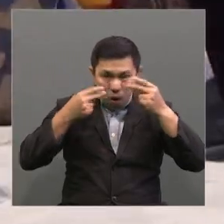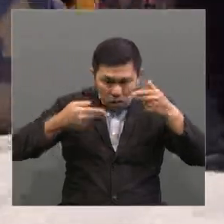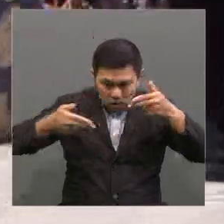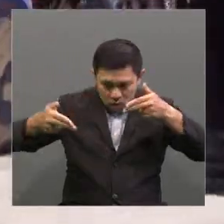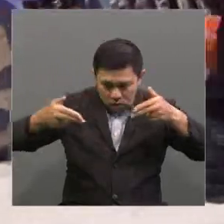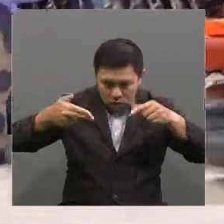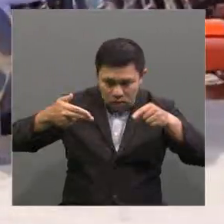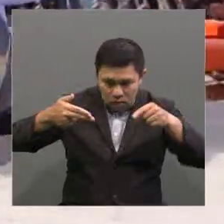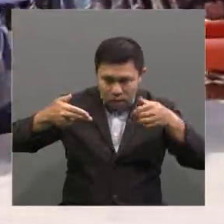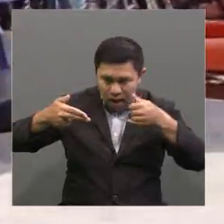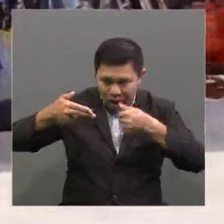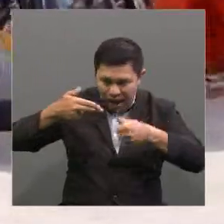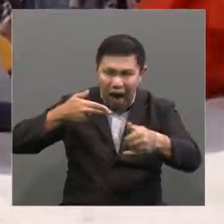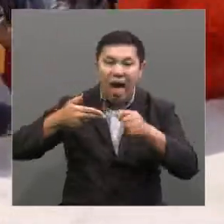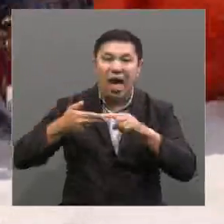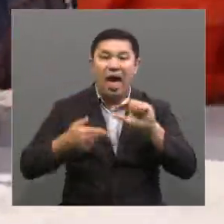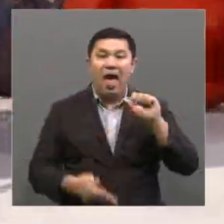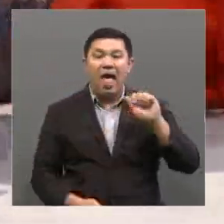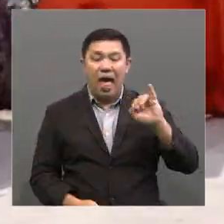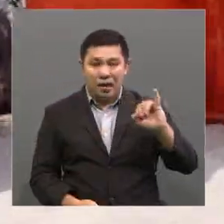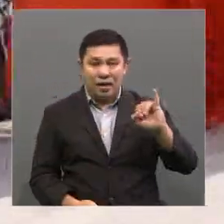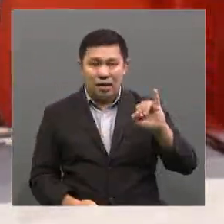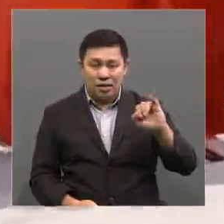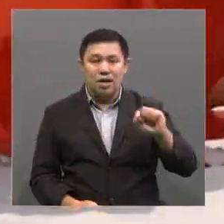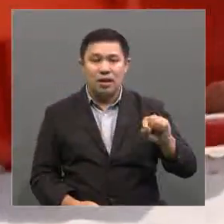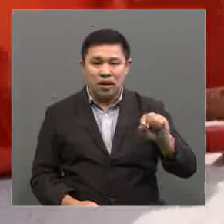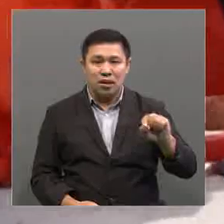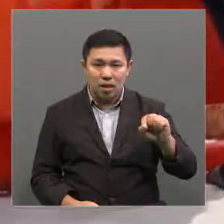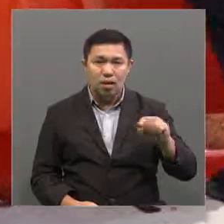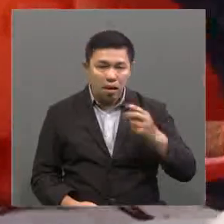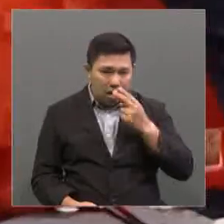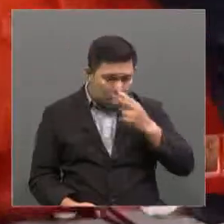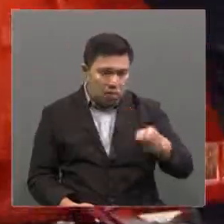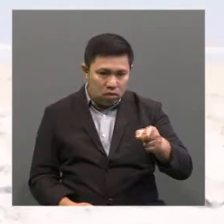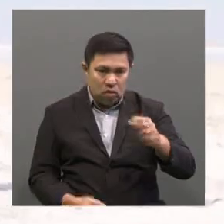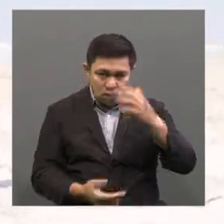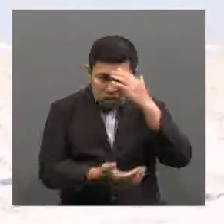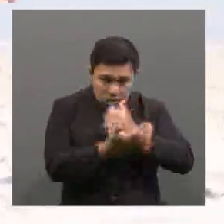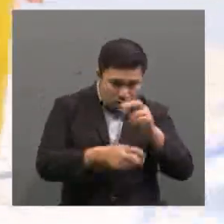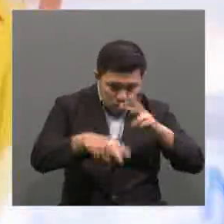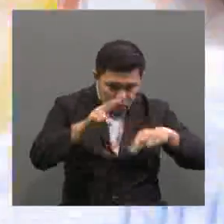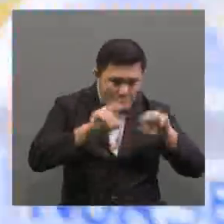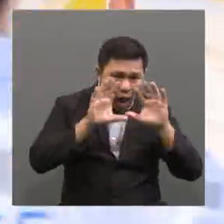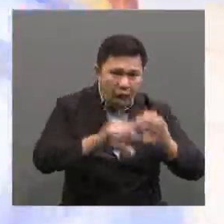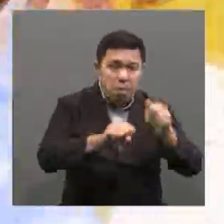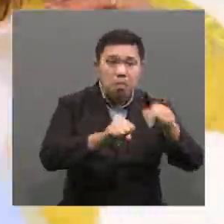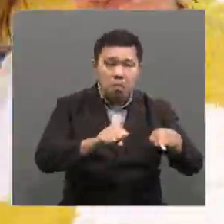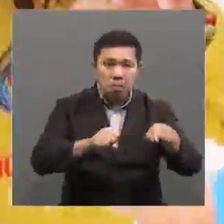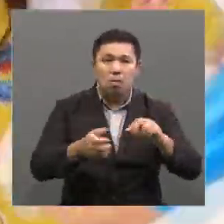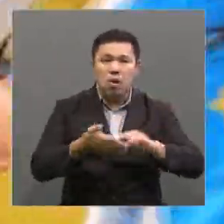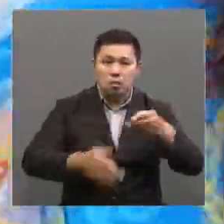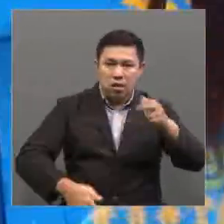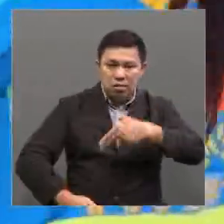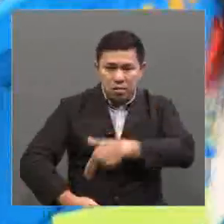จจับใบหน้าด้วยระบบ AI ในพื้นที่ซอยบางลางป่าตองบางลาป่าตองเจ้าหน้าที่เข้าไปตรวจค้นแล้วก็จับตัวคนร้ายพร้อมอาวุ